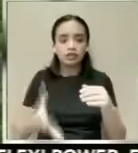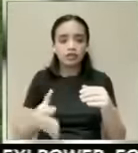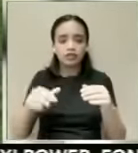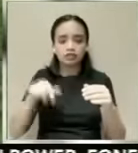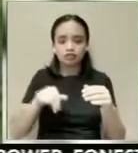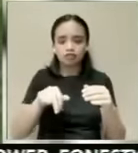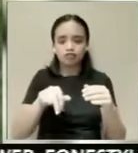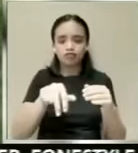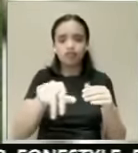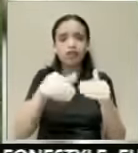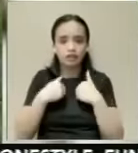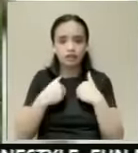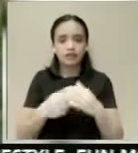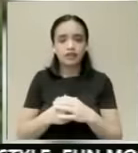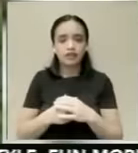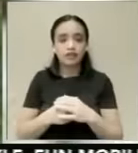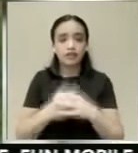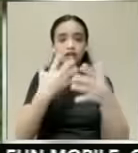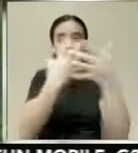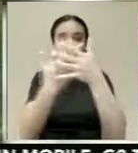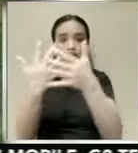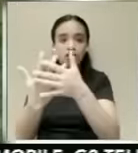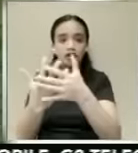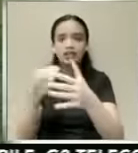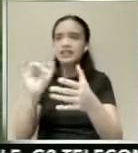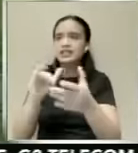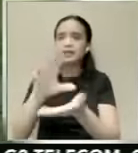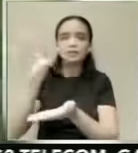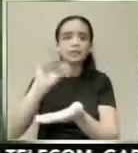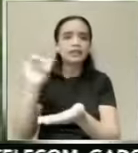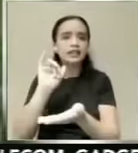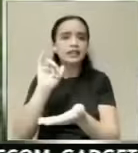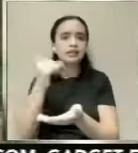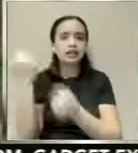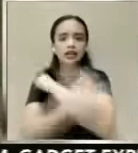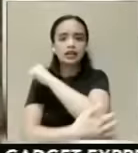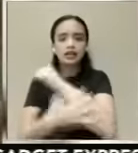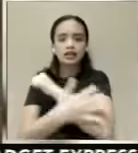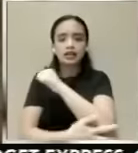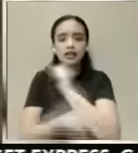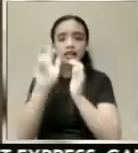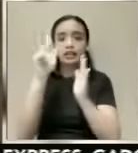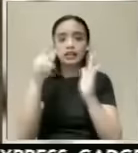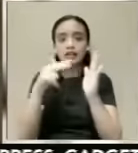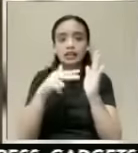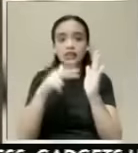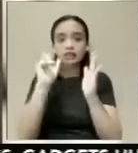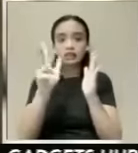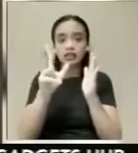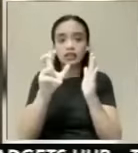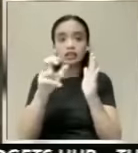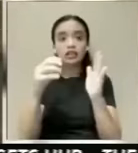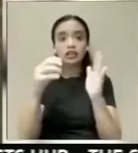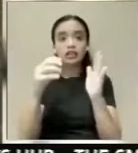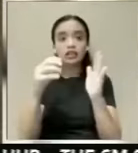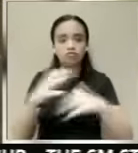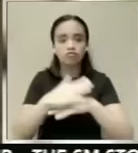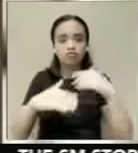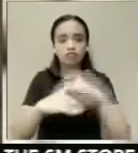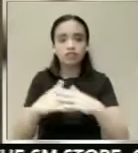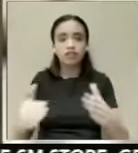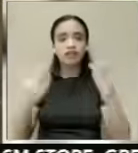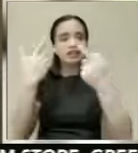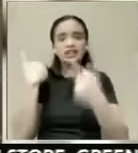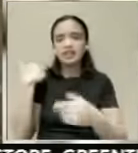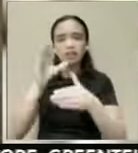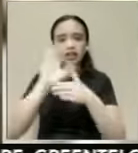Inspired ng mga kulungan abroad, da milyong ang halaga ng gusali pero agad ito nakumpleto kahit buo na ang